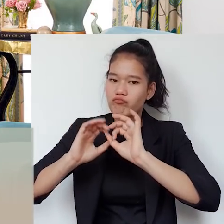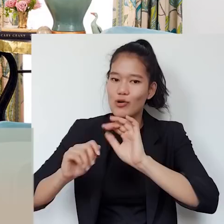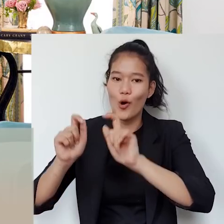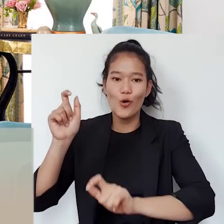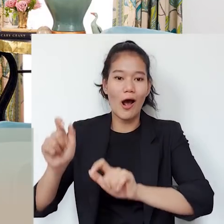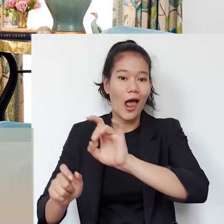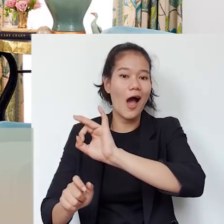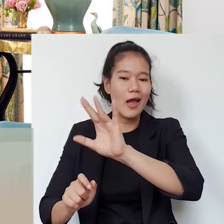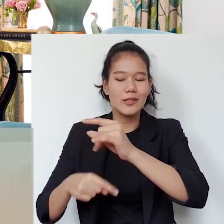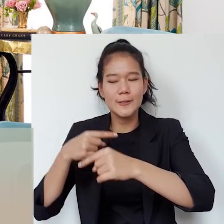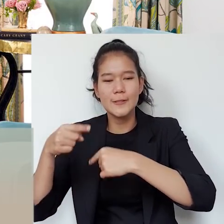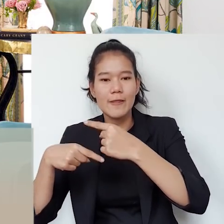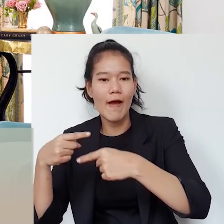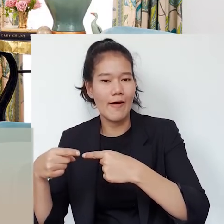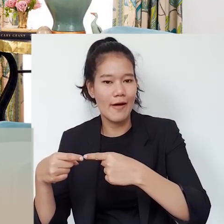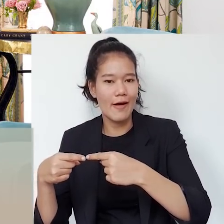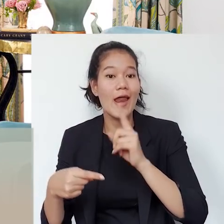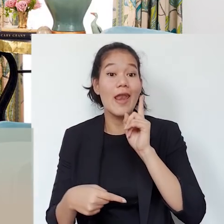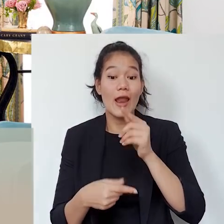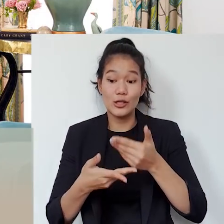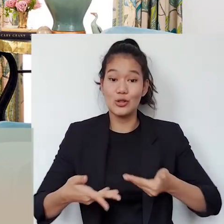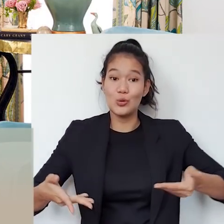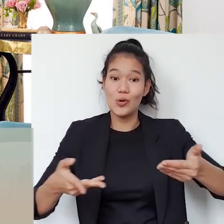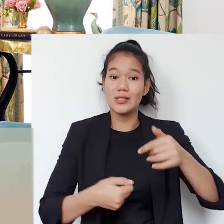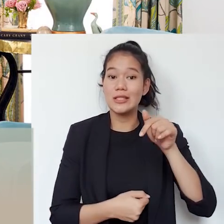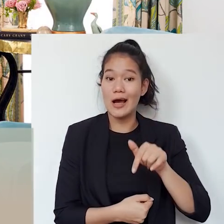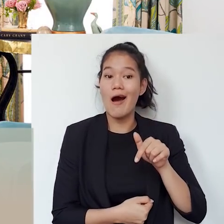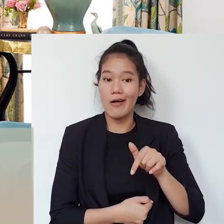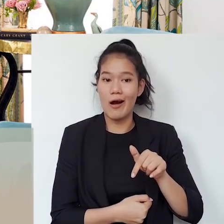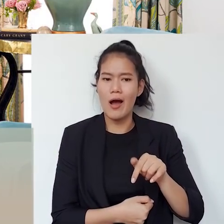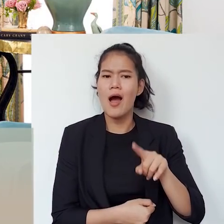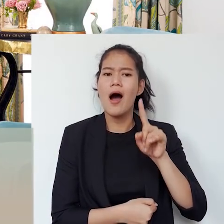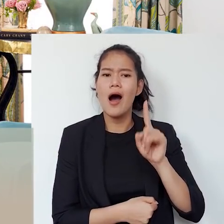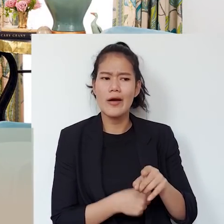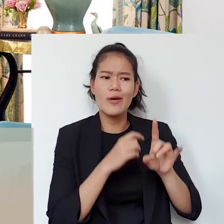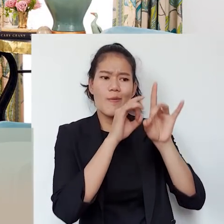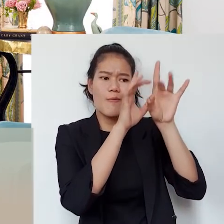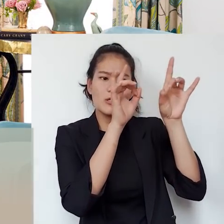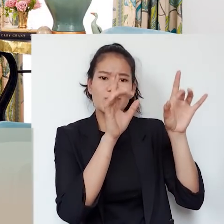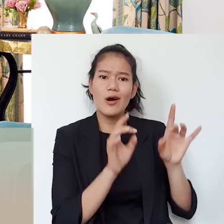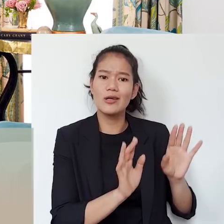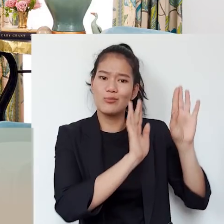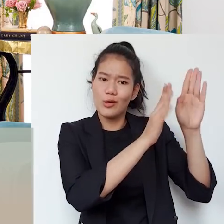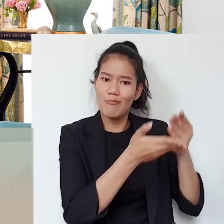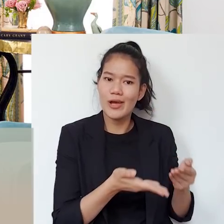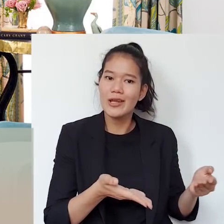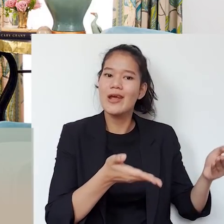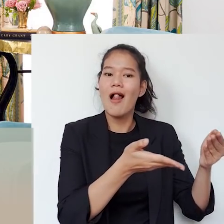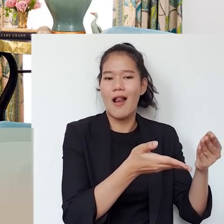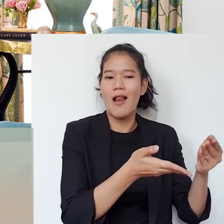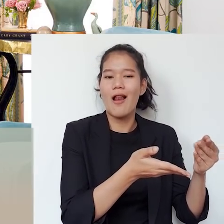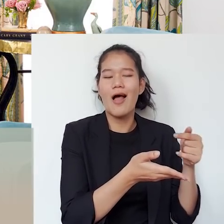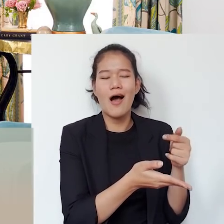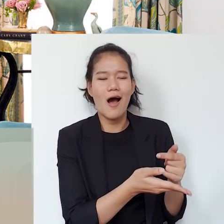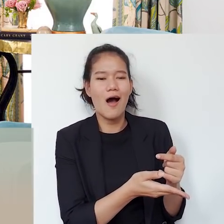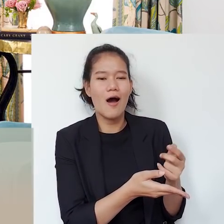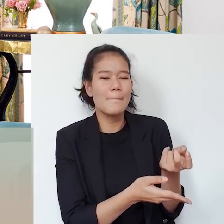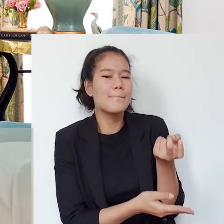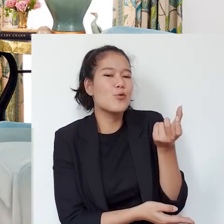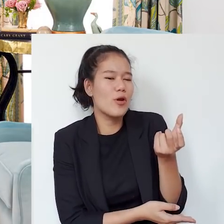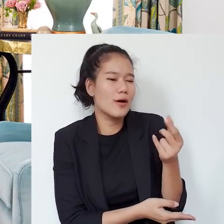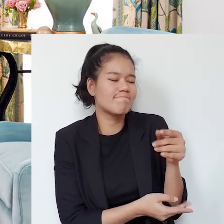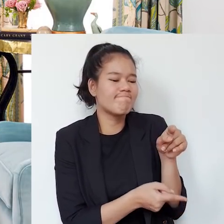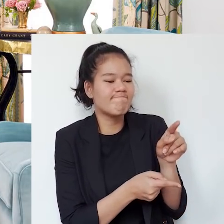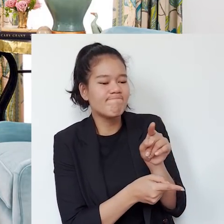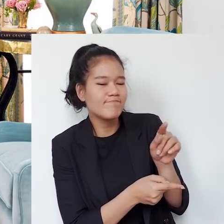kepada orang lain. Dan di masa sekarang, dengan berbagai macam media sosial, kita dengan mudah